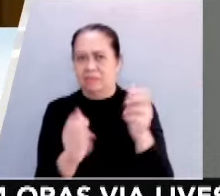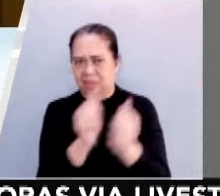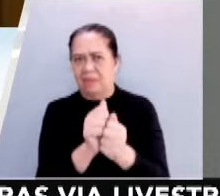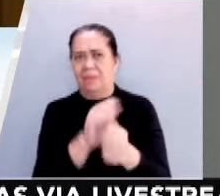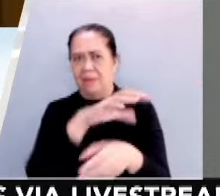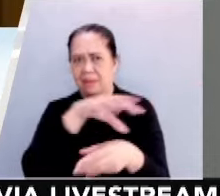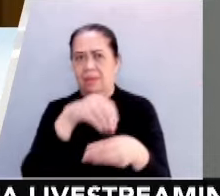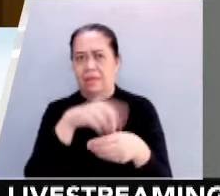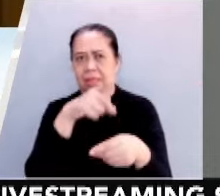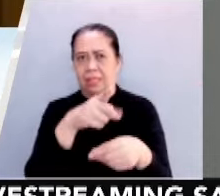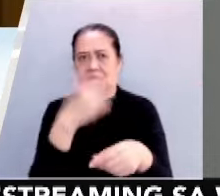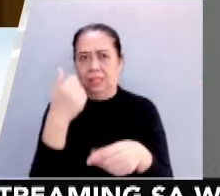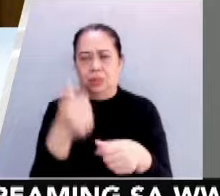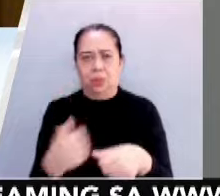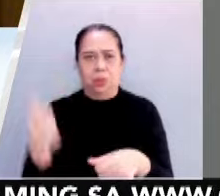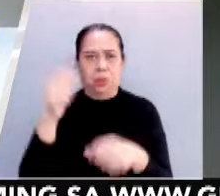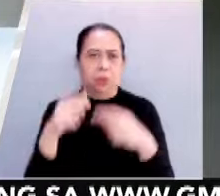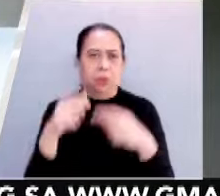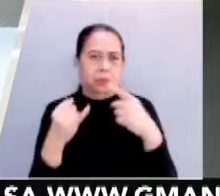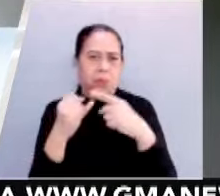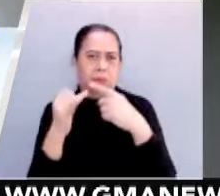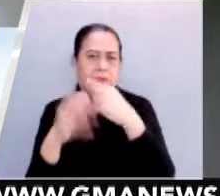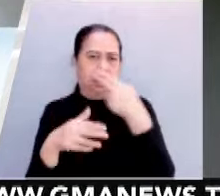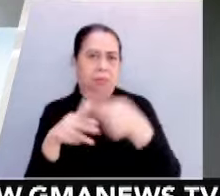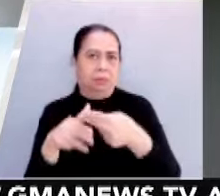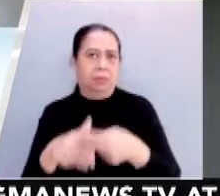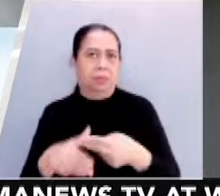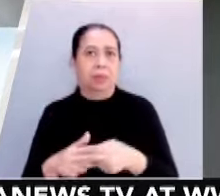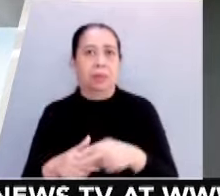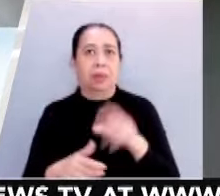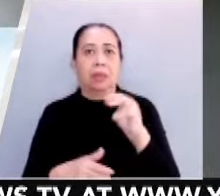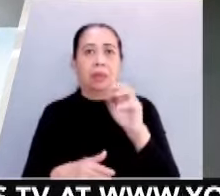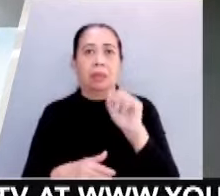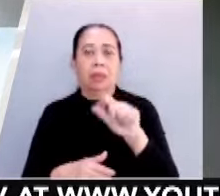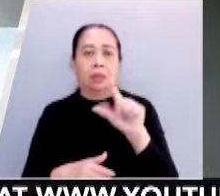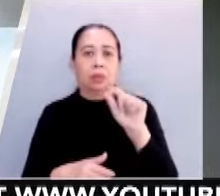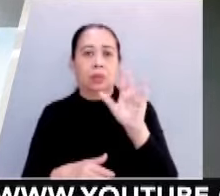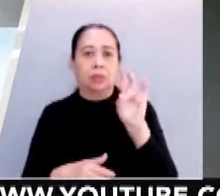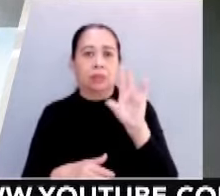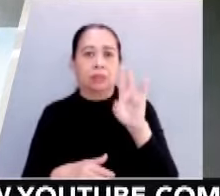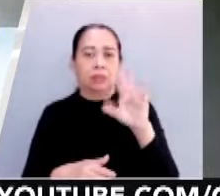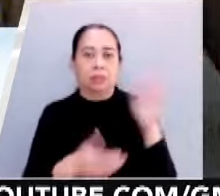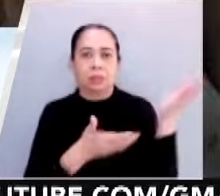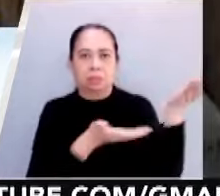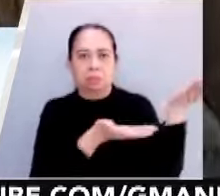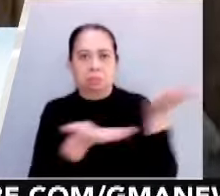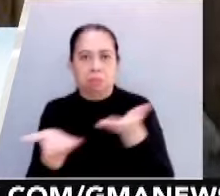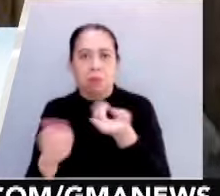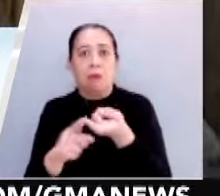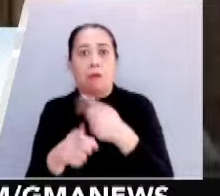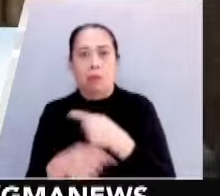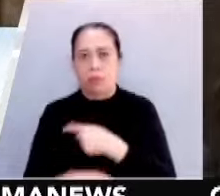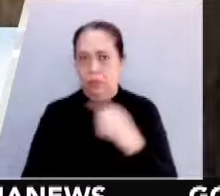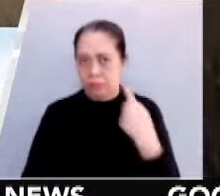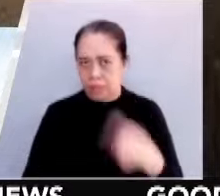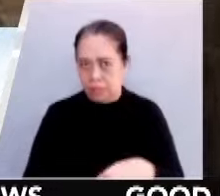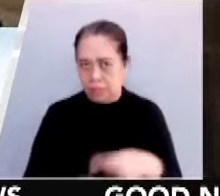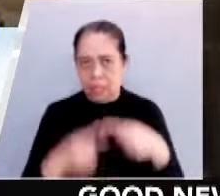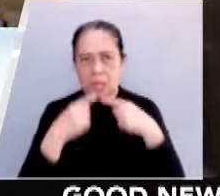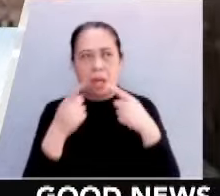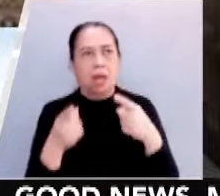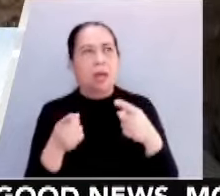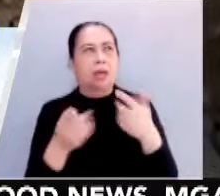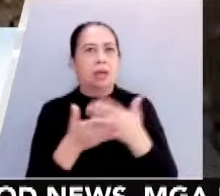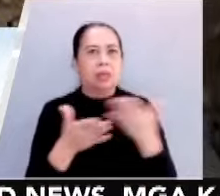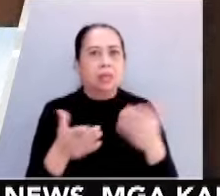Taguba, Tatad, Dong at Di. May 2017, ang dumating sa bansa ang shipment mula China na idineklarang mga gamit sa kusina